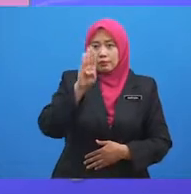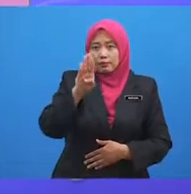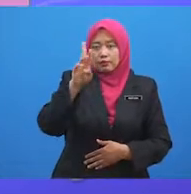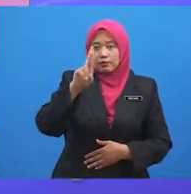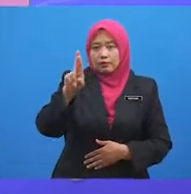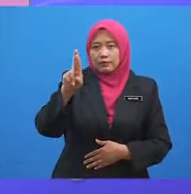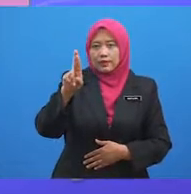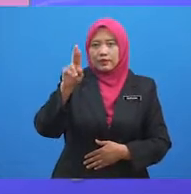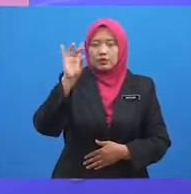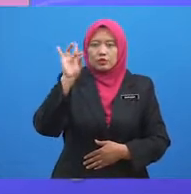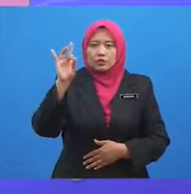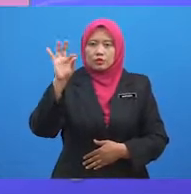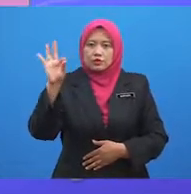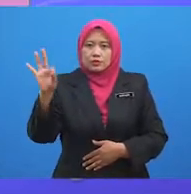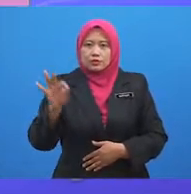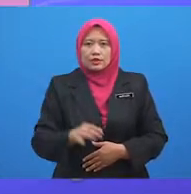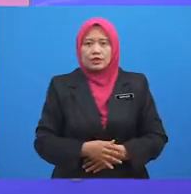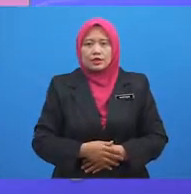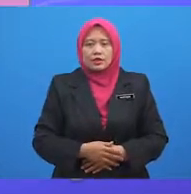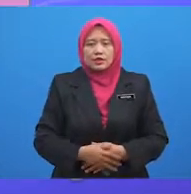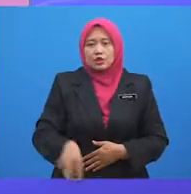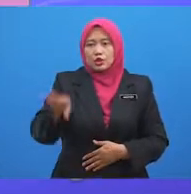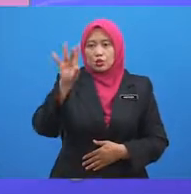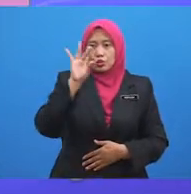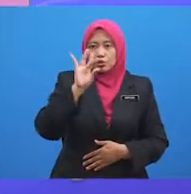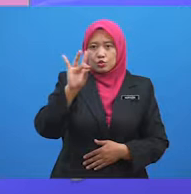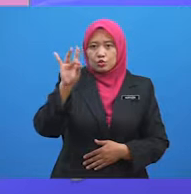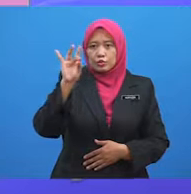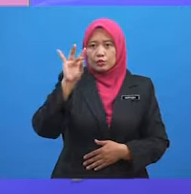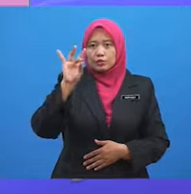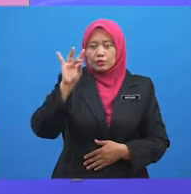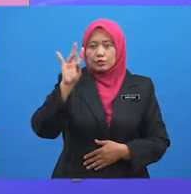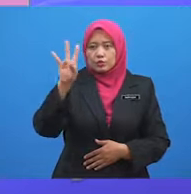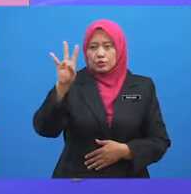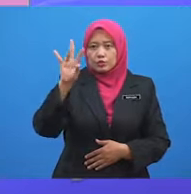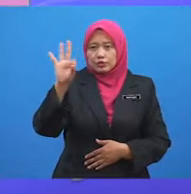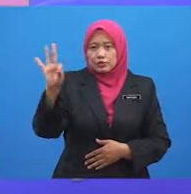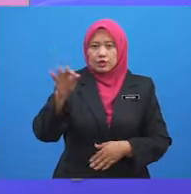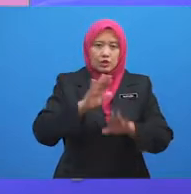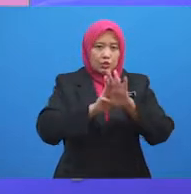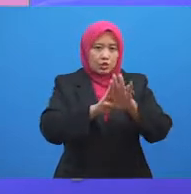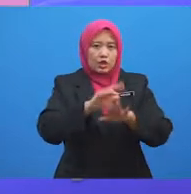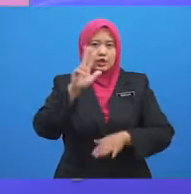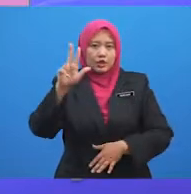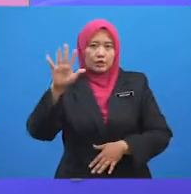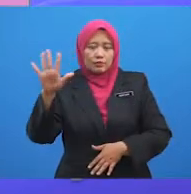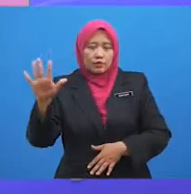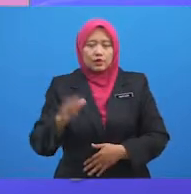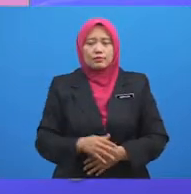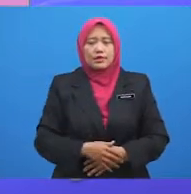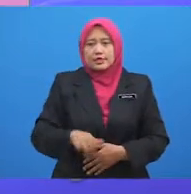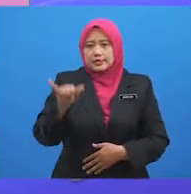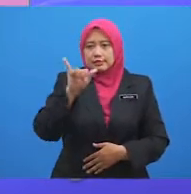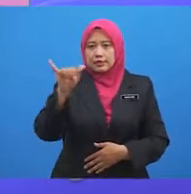bromin 79 ialah 79 tolak 35,